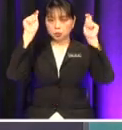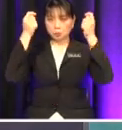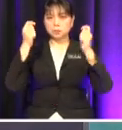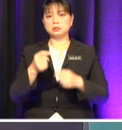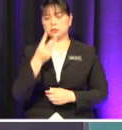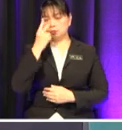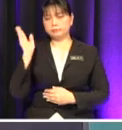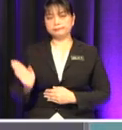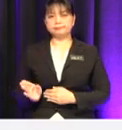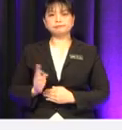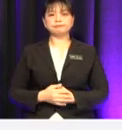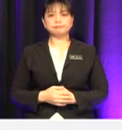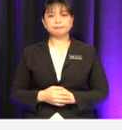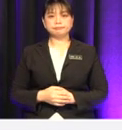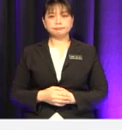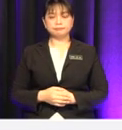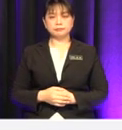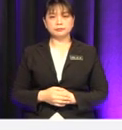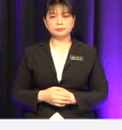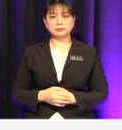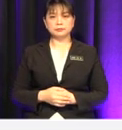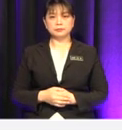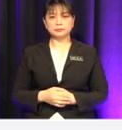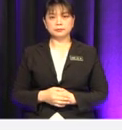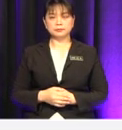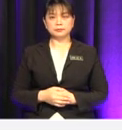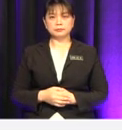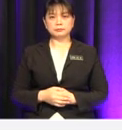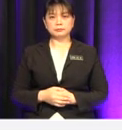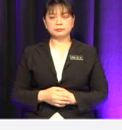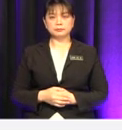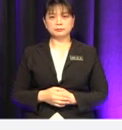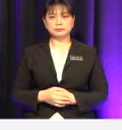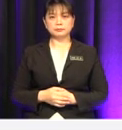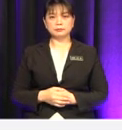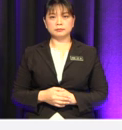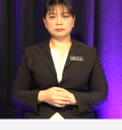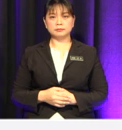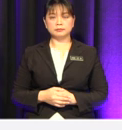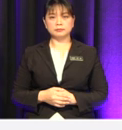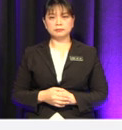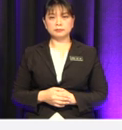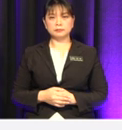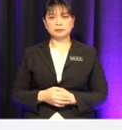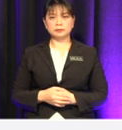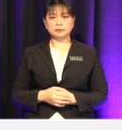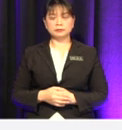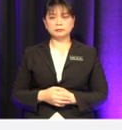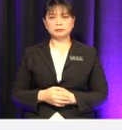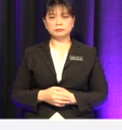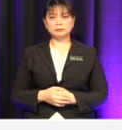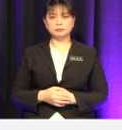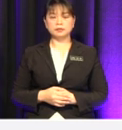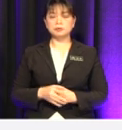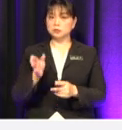pengukuran kecegasan fisikal prinsip latihan fisikal kaidah latihan fisika bidang